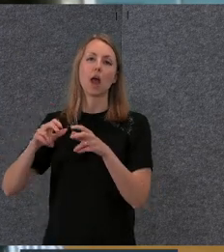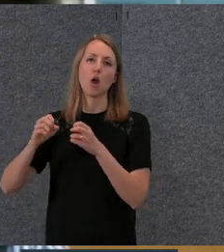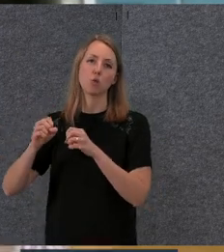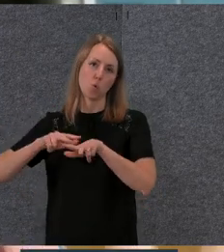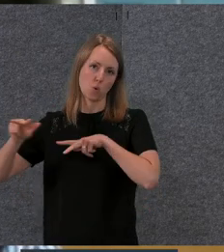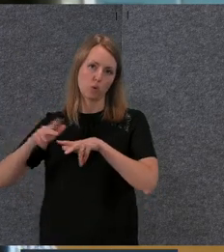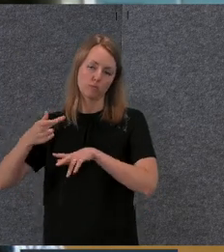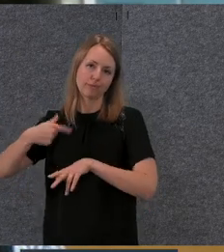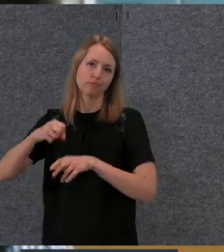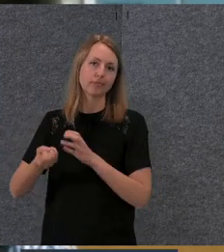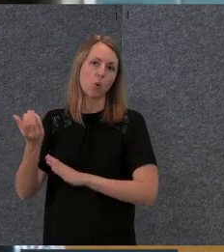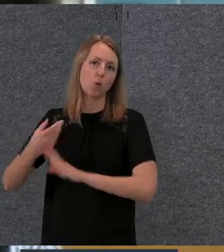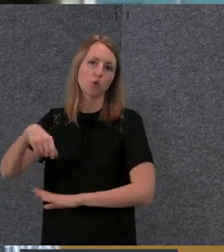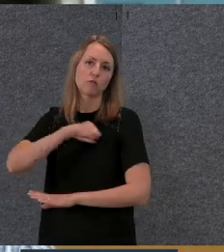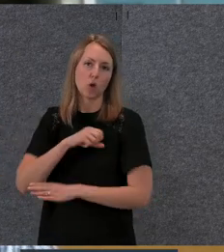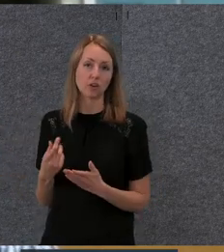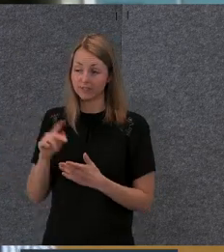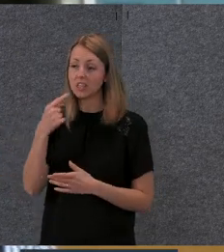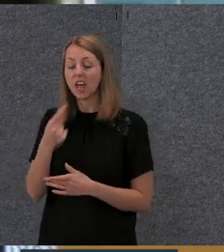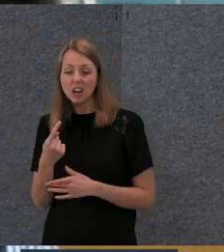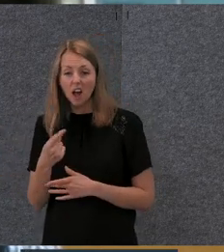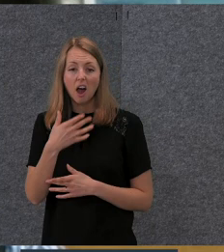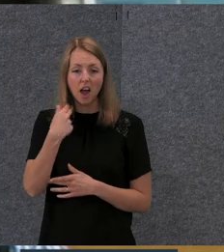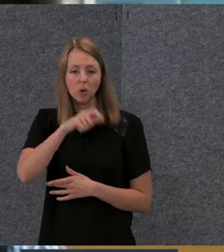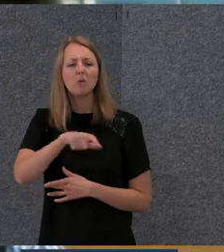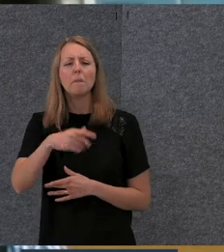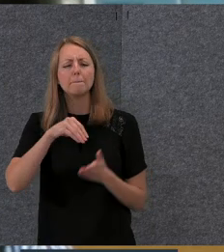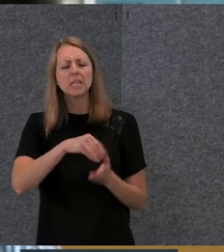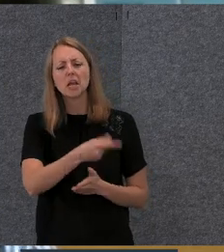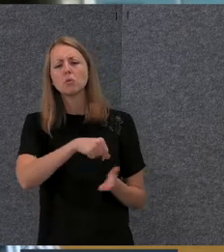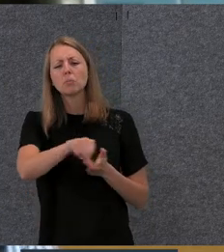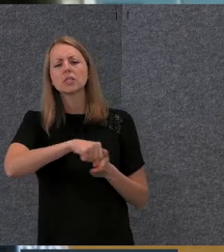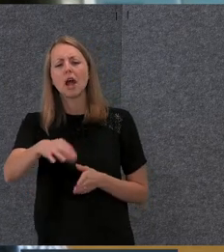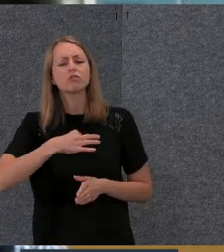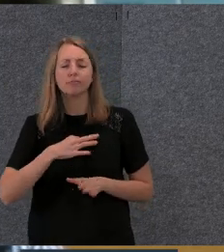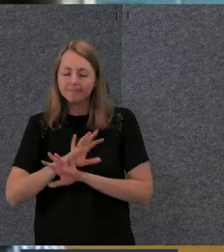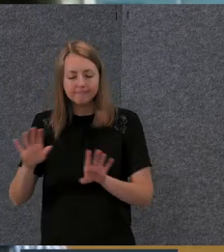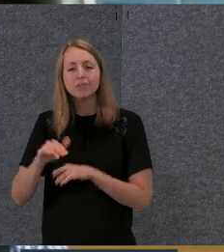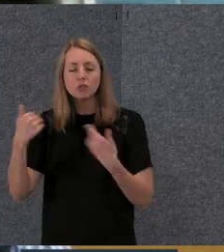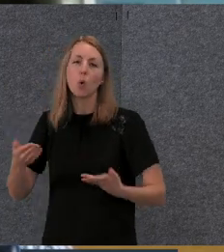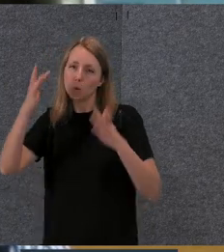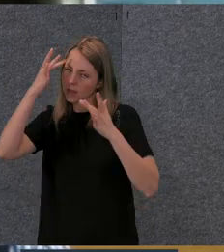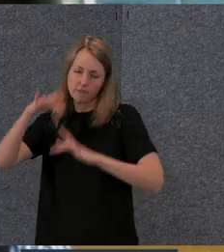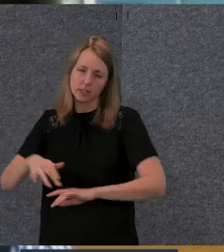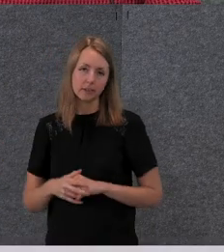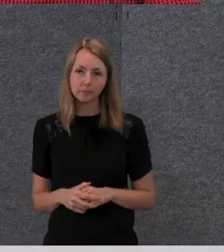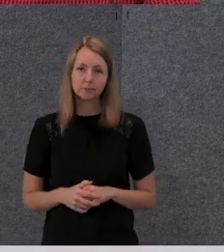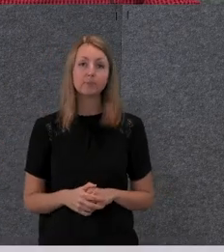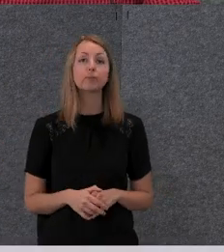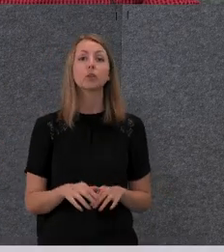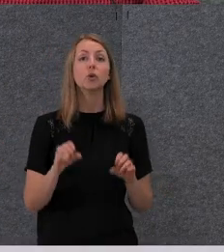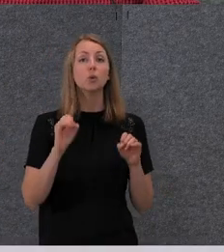abhängig machen, nach dem Motto, auch die Heizkosten zahlt jeder Mieter, ist mir doch egal. Ne? So viel dazu nochmal. Vielen